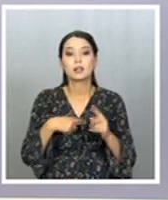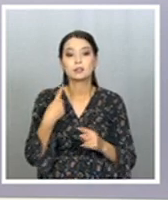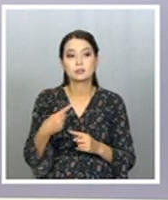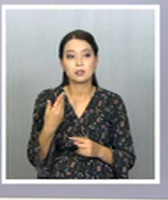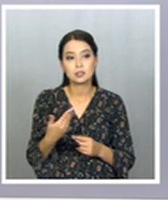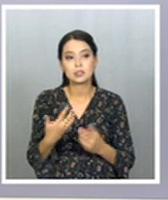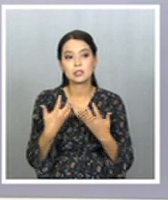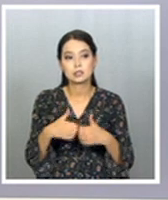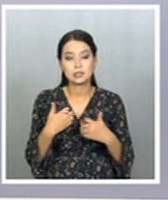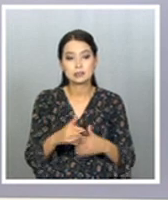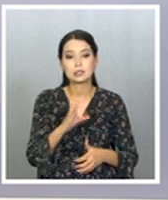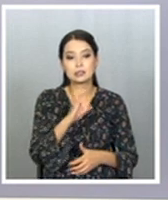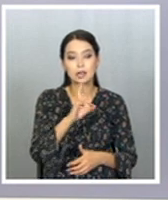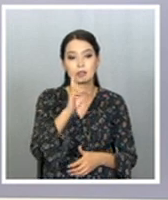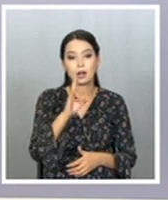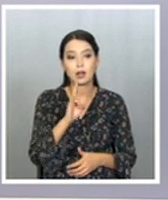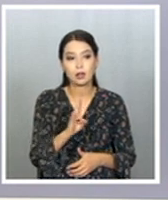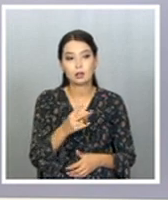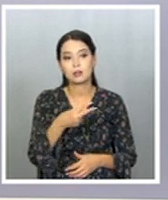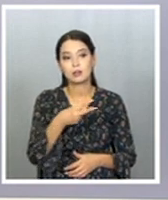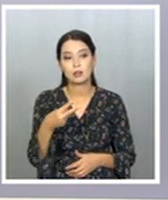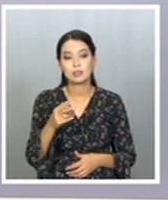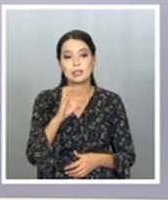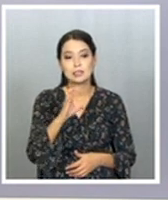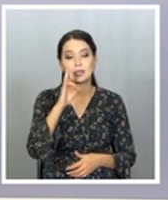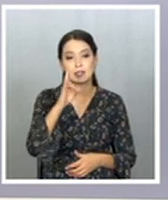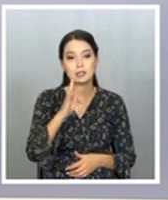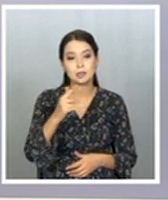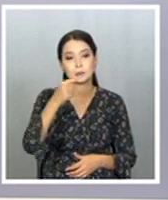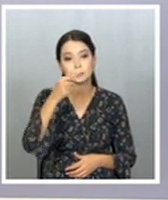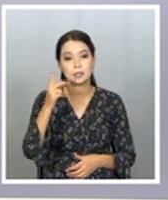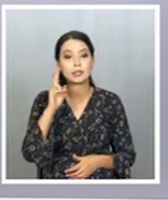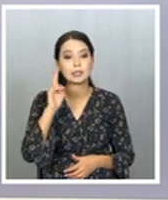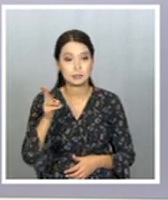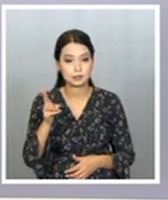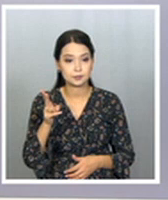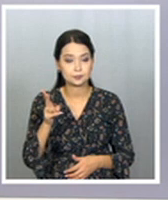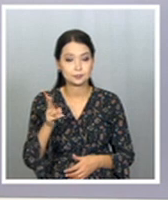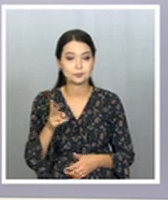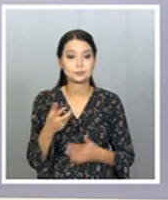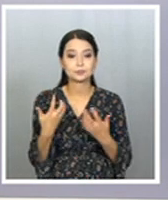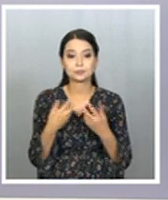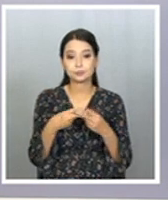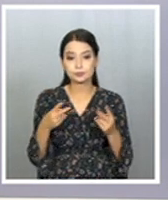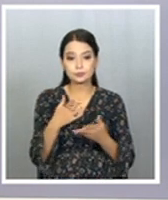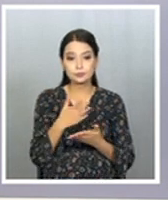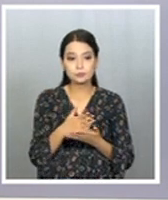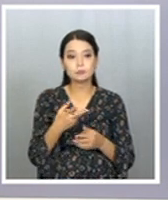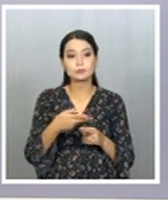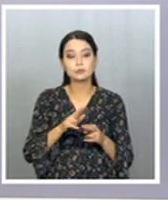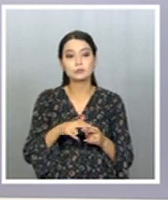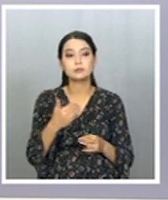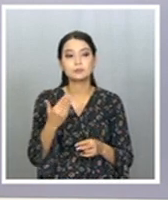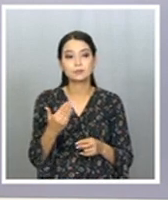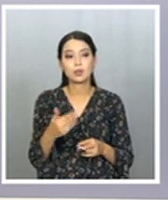ол n-нан k теруіміз, n-нан n-k теруіне тең екен. Демек, оны тағы да мысал